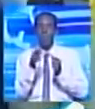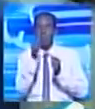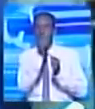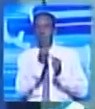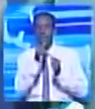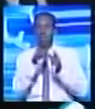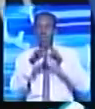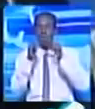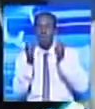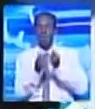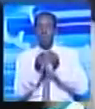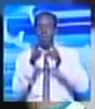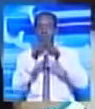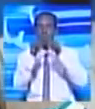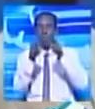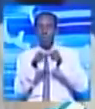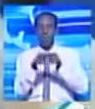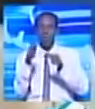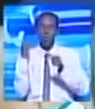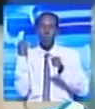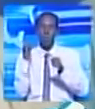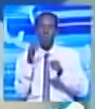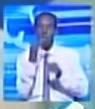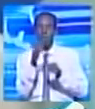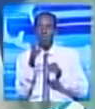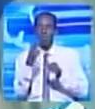l'opération Barkhane. Le président français doit également